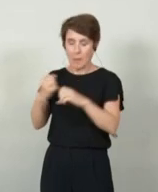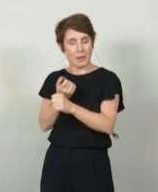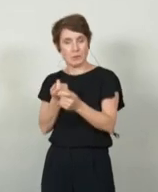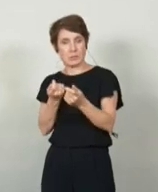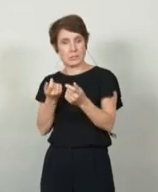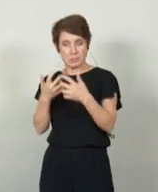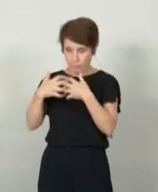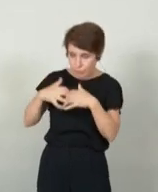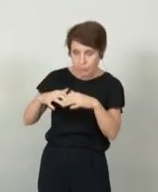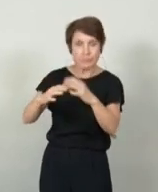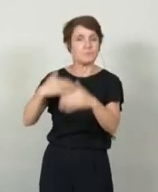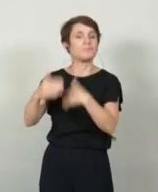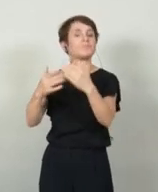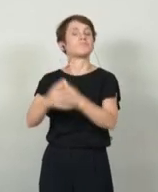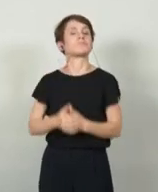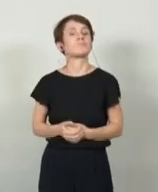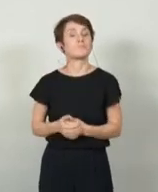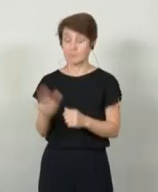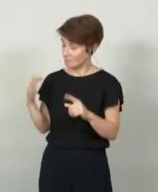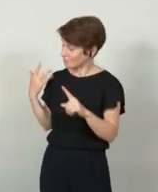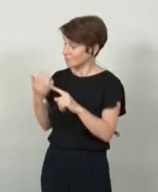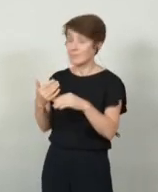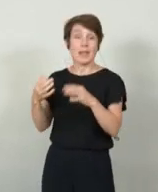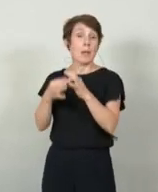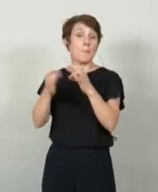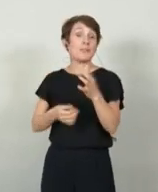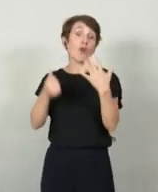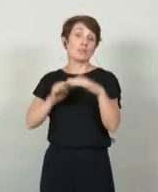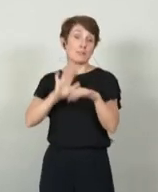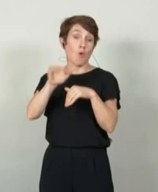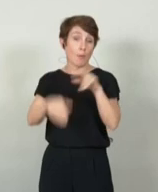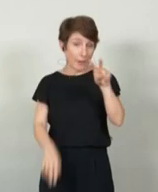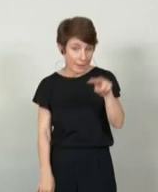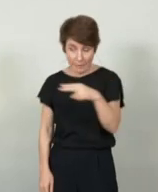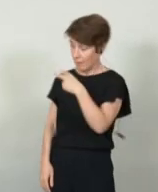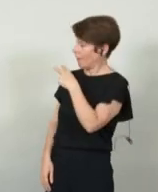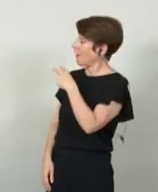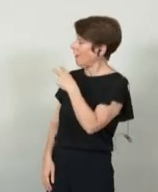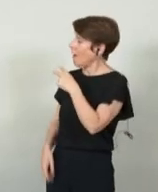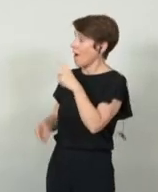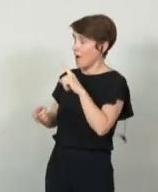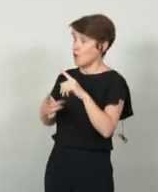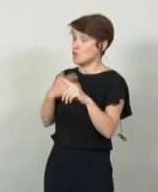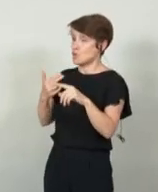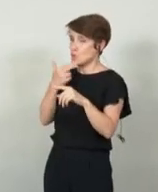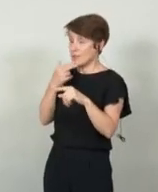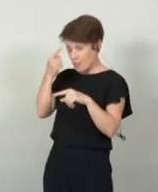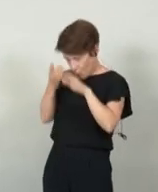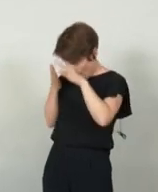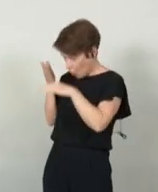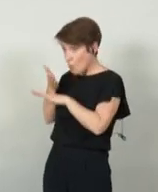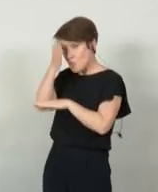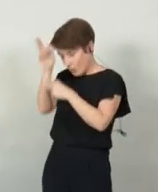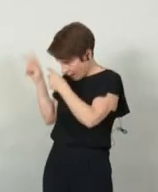ce bilan a six mois il permet aussi surtout de se mettre en perspective pour les années à venir ce que l'on peut noter